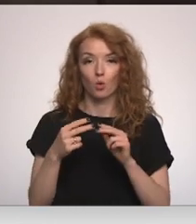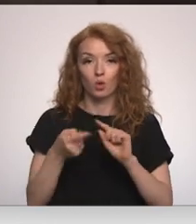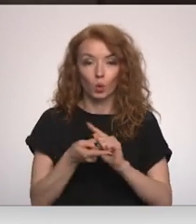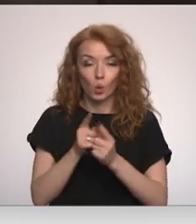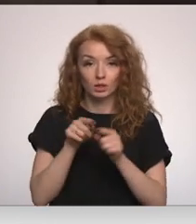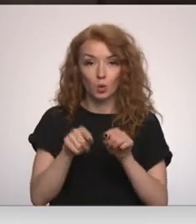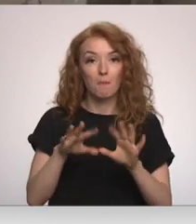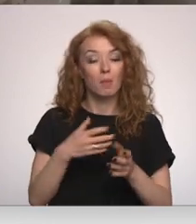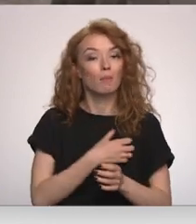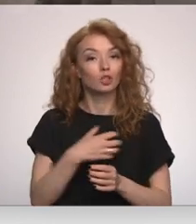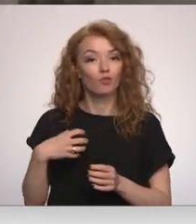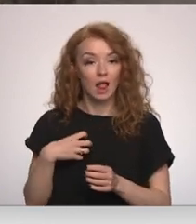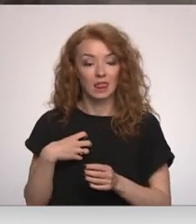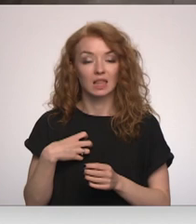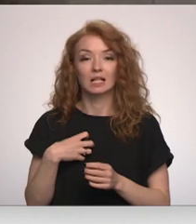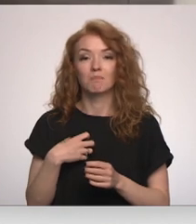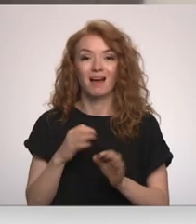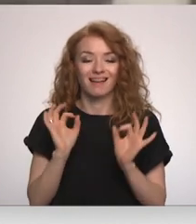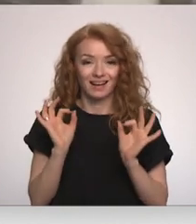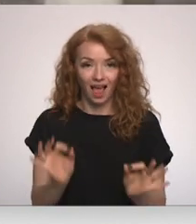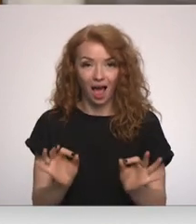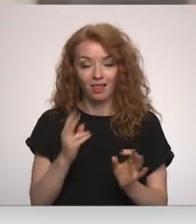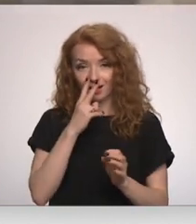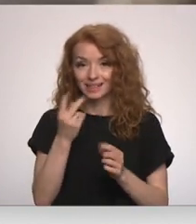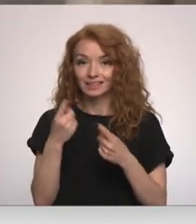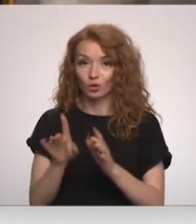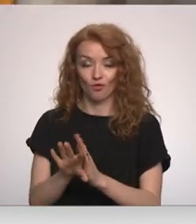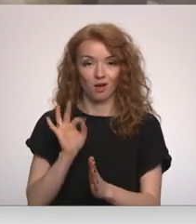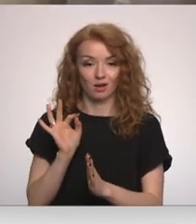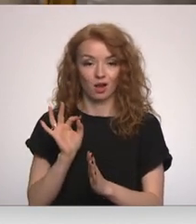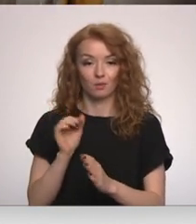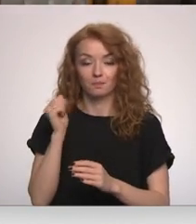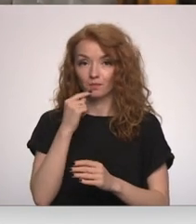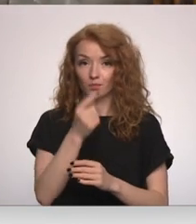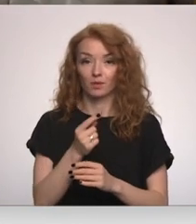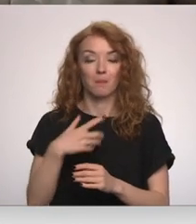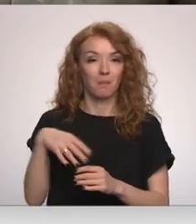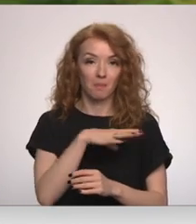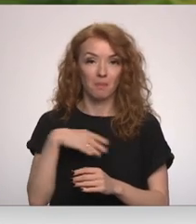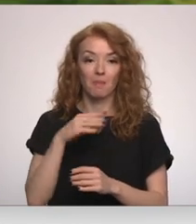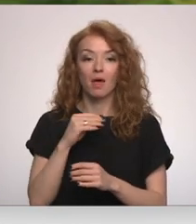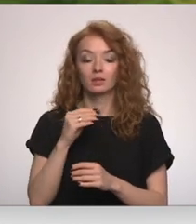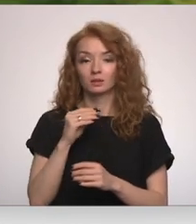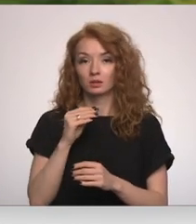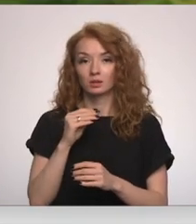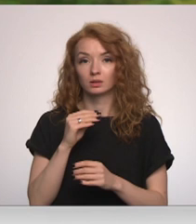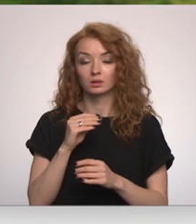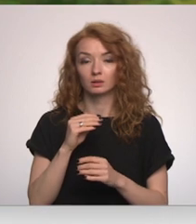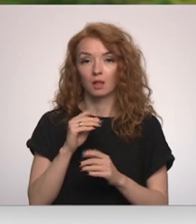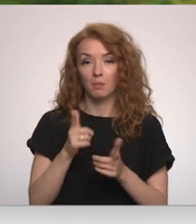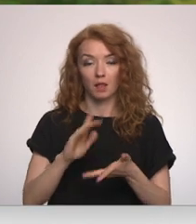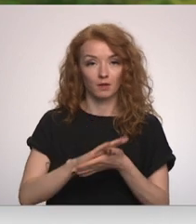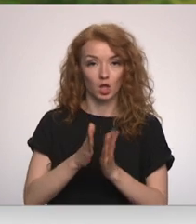tos, taču pašvaldībā kā reālāko redz citu variantu. Otrs scenārijs, kad mēs nonācam pie vienošanās